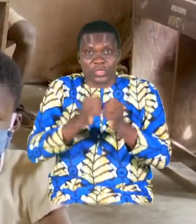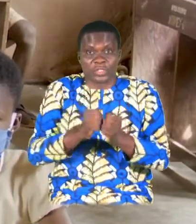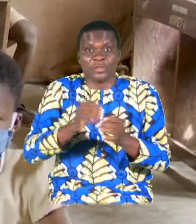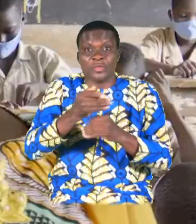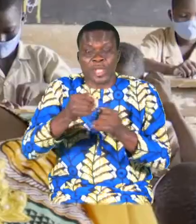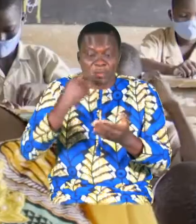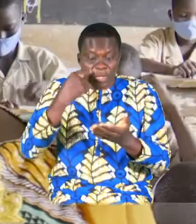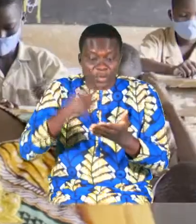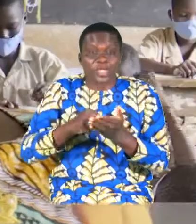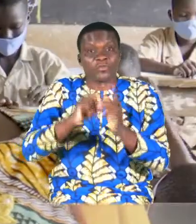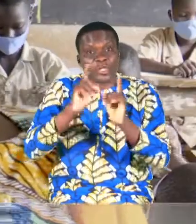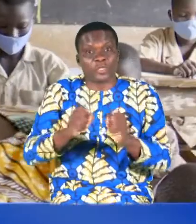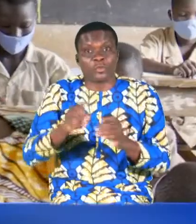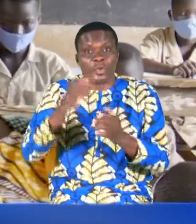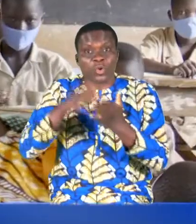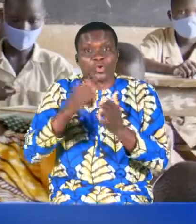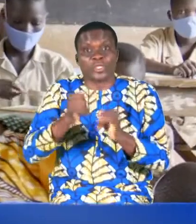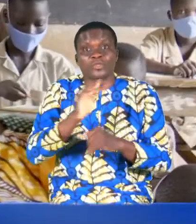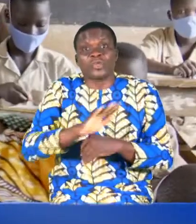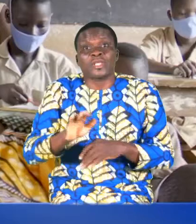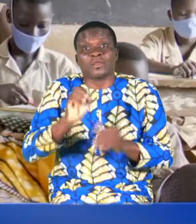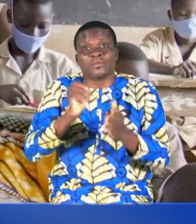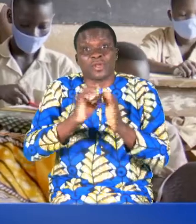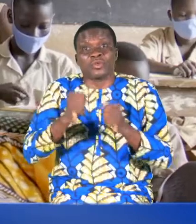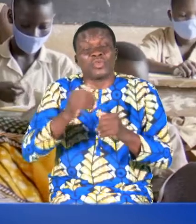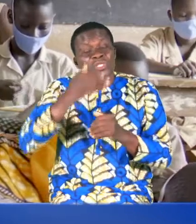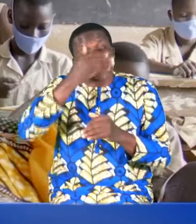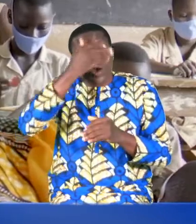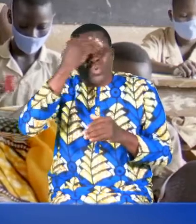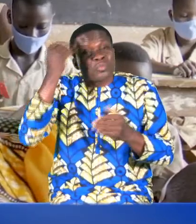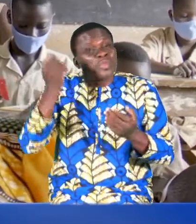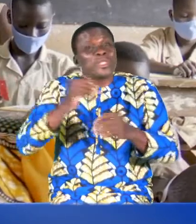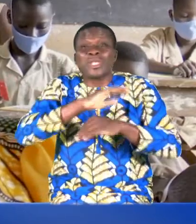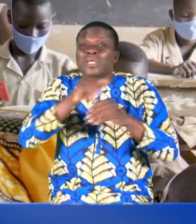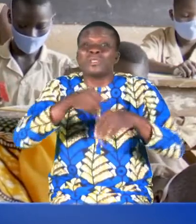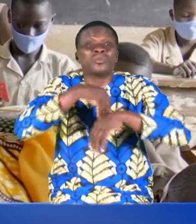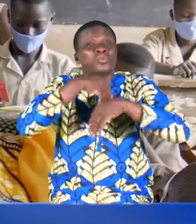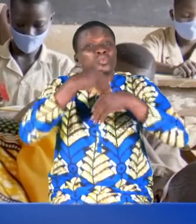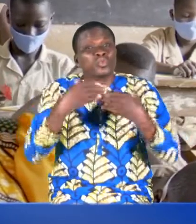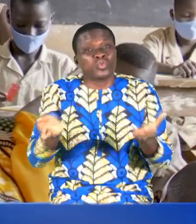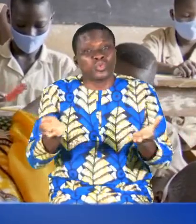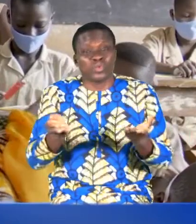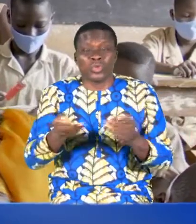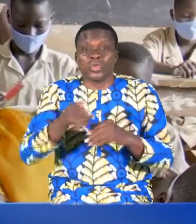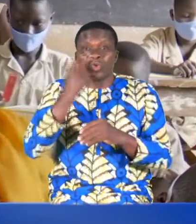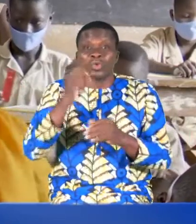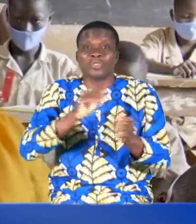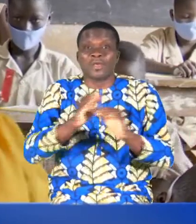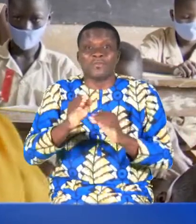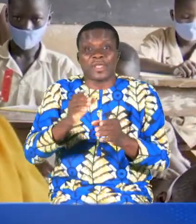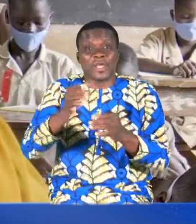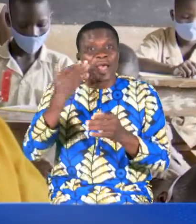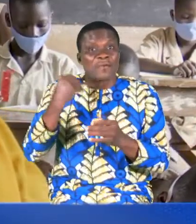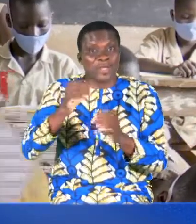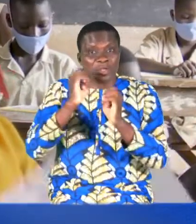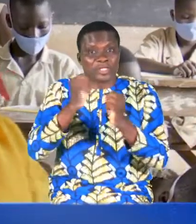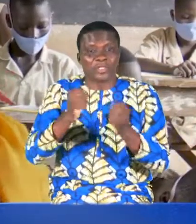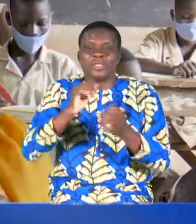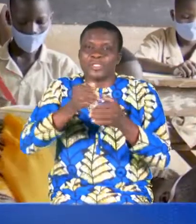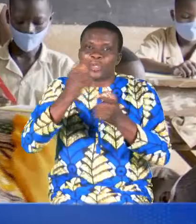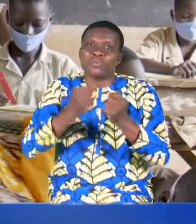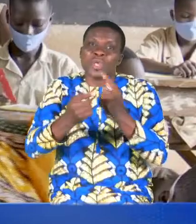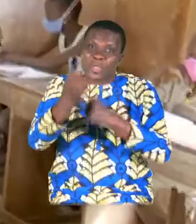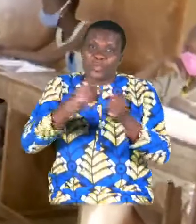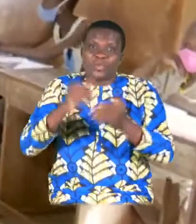des épreuves, on constate que les enfants ont déjà oublié certaines notions que nous passions déjà acquises. Ça nous permet de